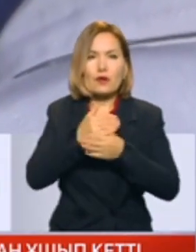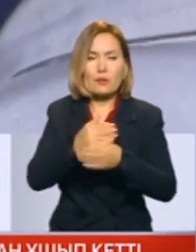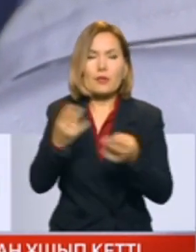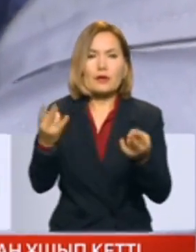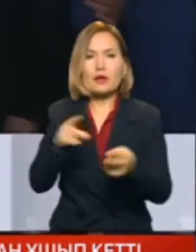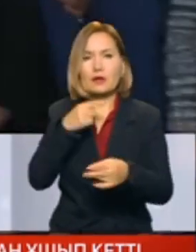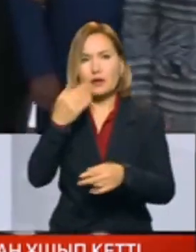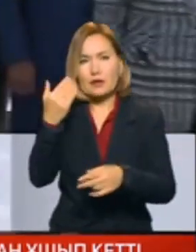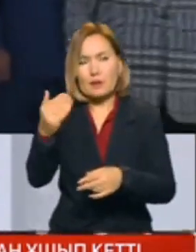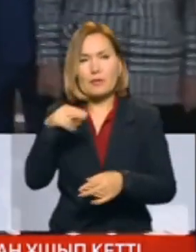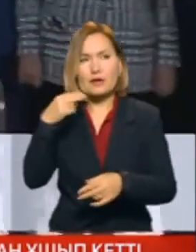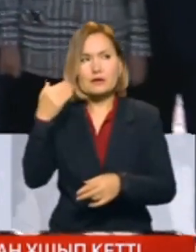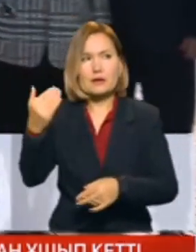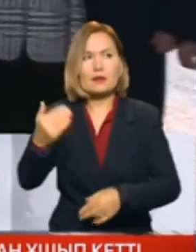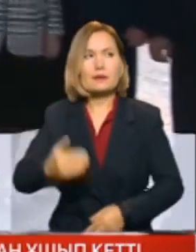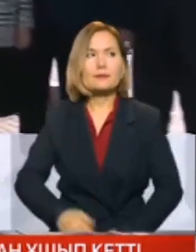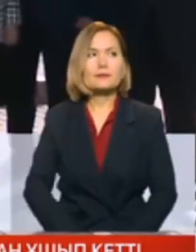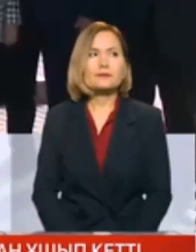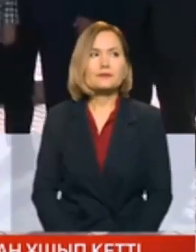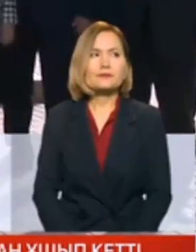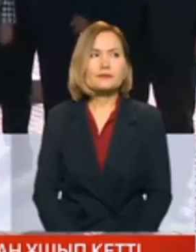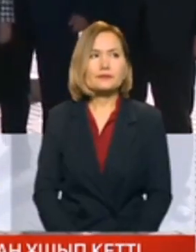деді президент.